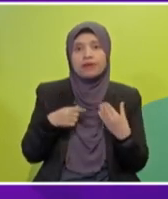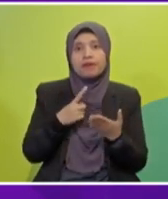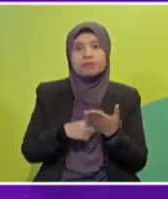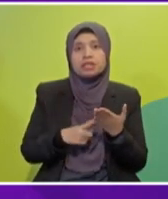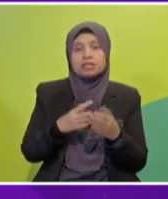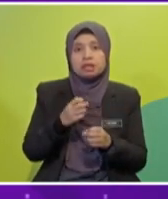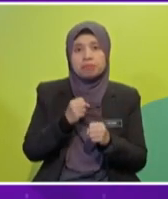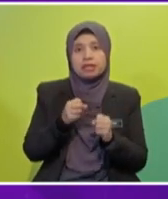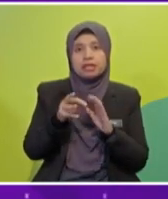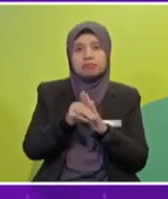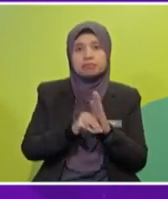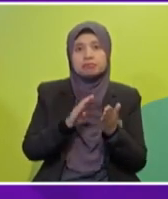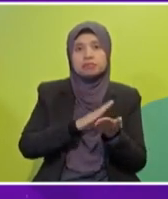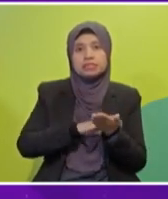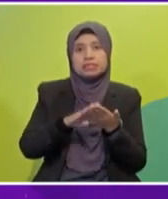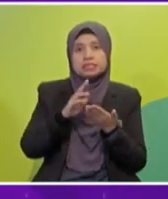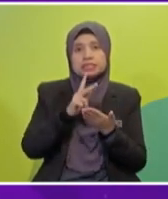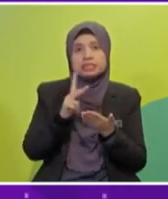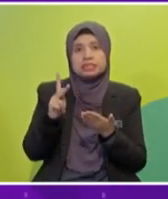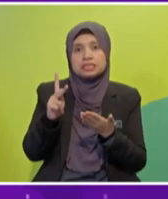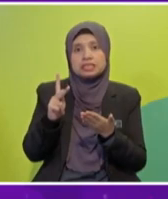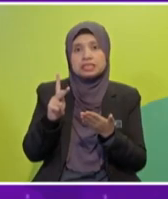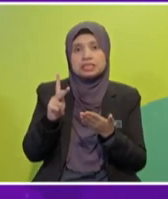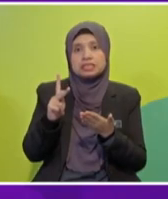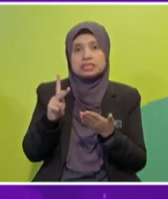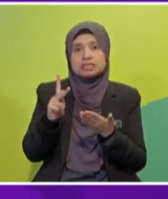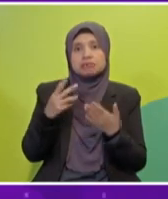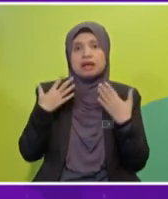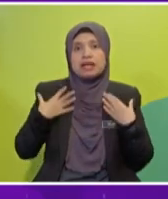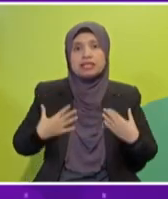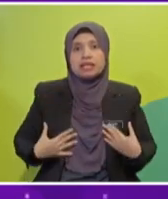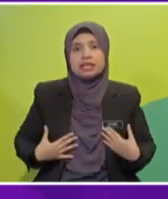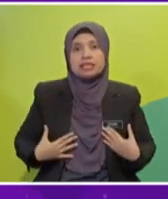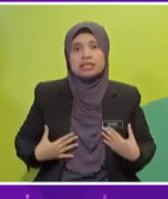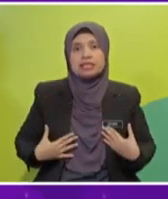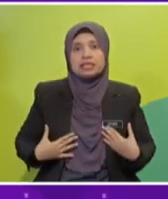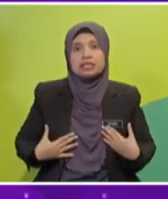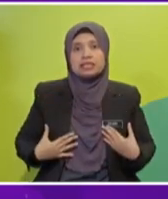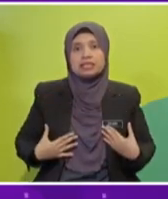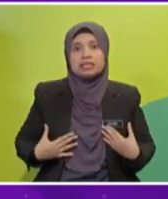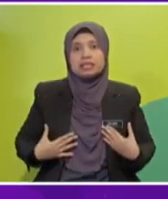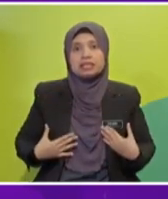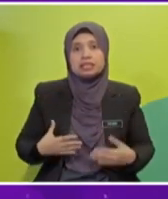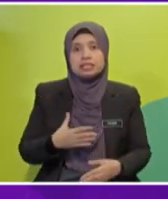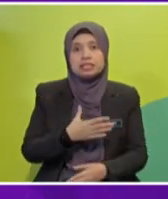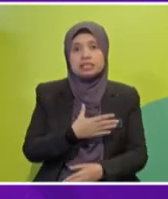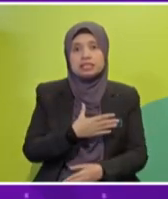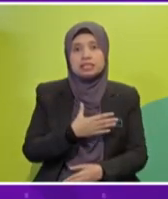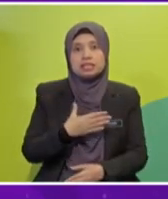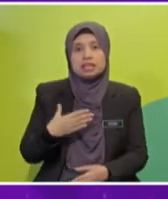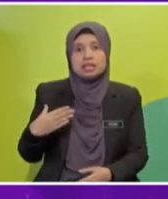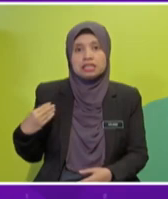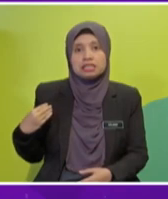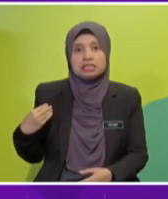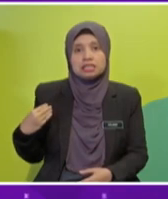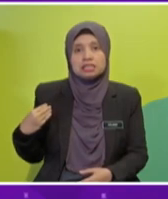Dapat membersihkan? Dapat membersihkan badan, berdiri, bersih dan